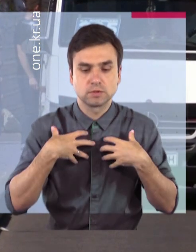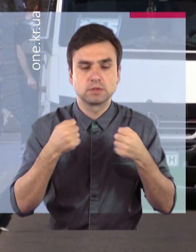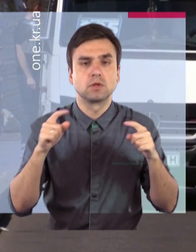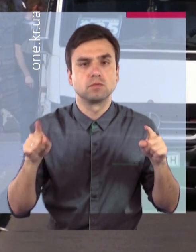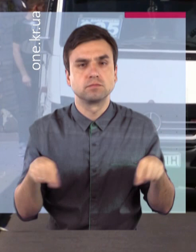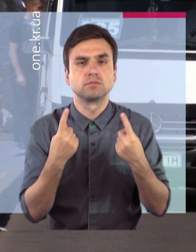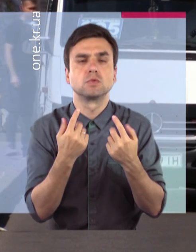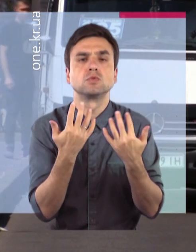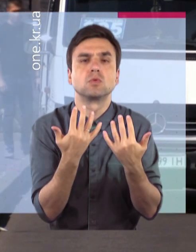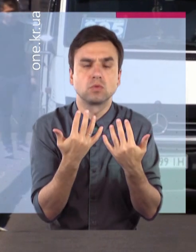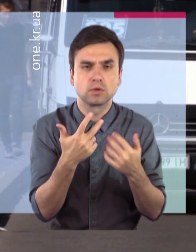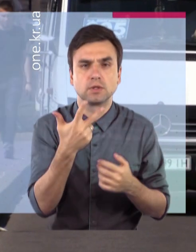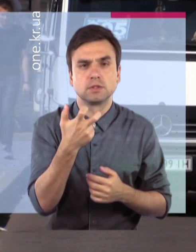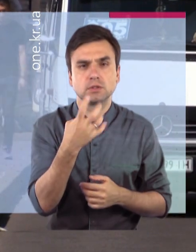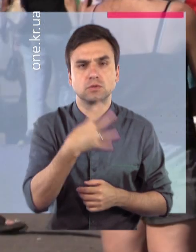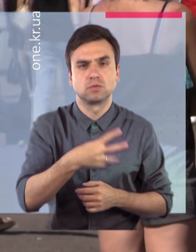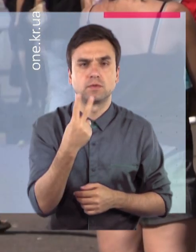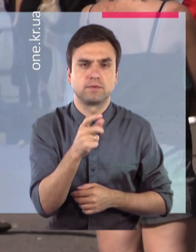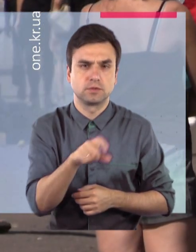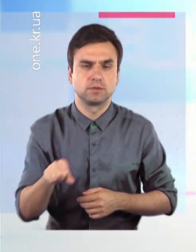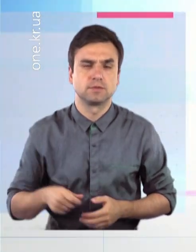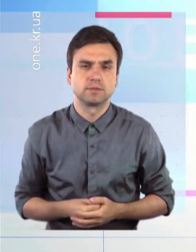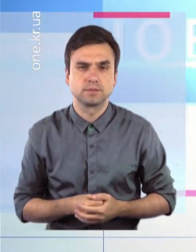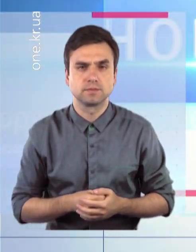початку епідемії становить 342 особи.